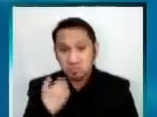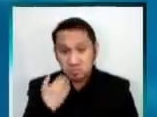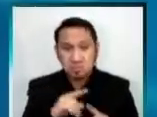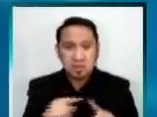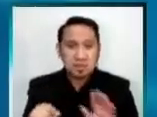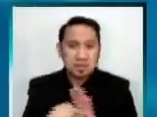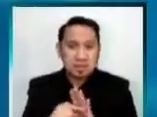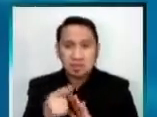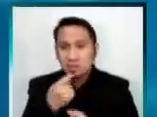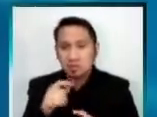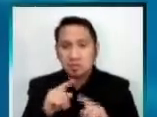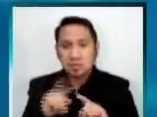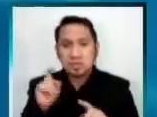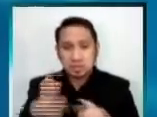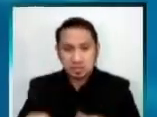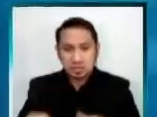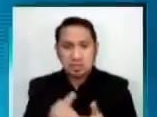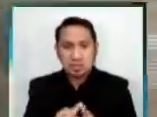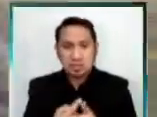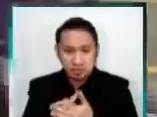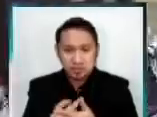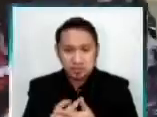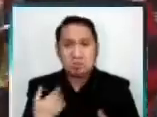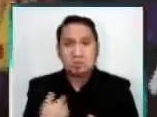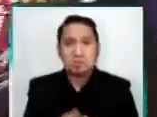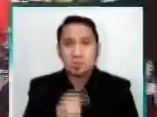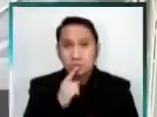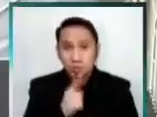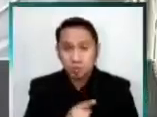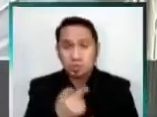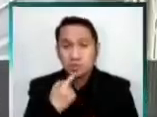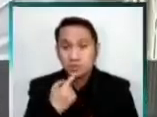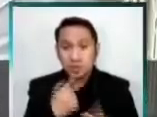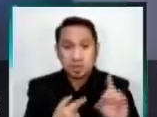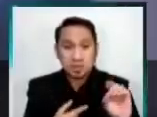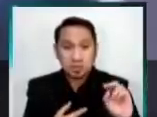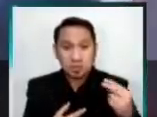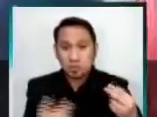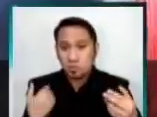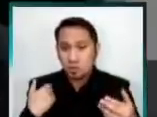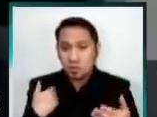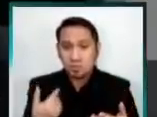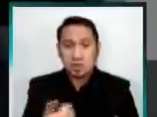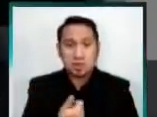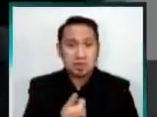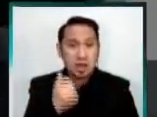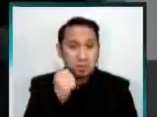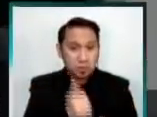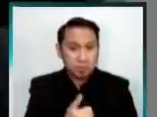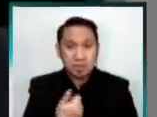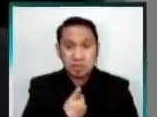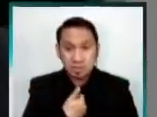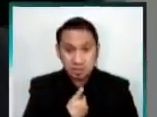mag-isolate pa rin at magpa-RT-PCR test para makumpirma. Paalala ng DOH, wala pang aprobadong self-test kits. Kapag mali po